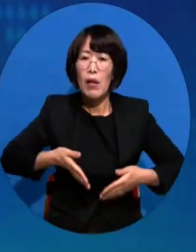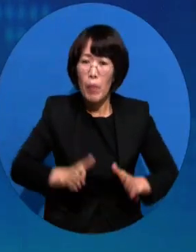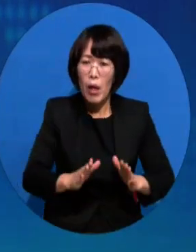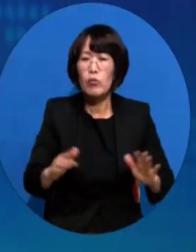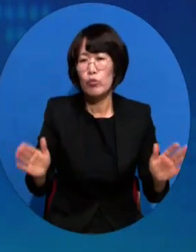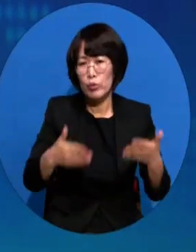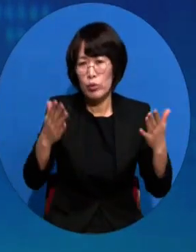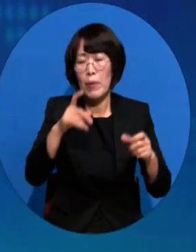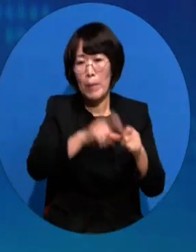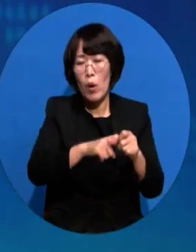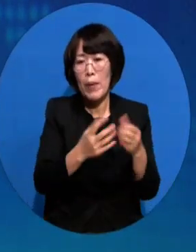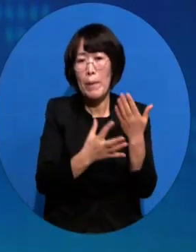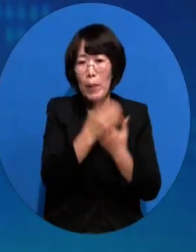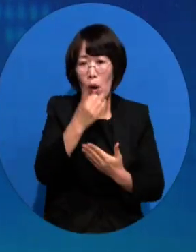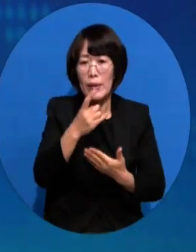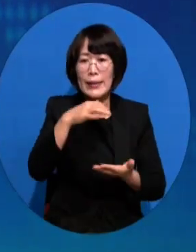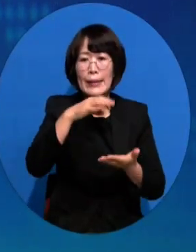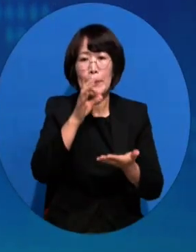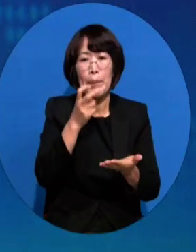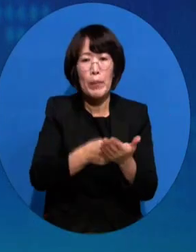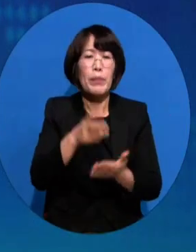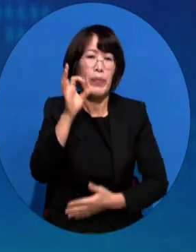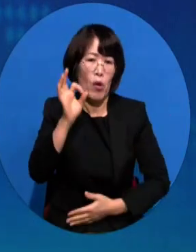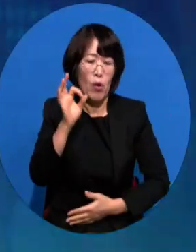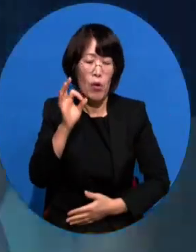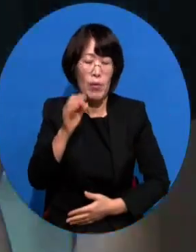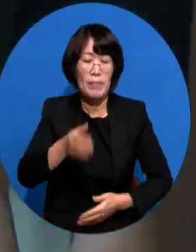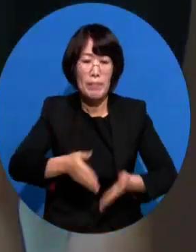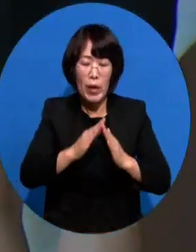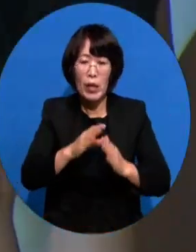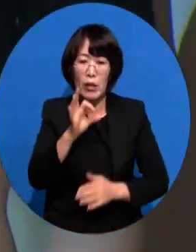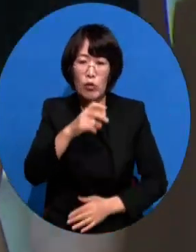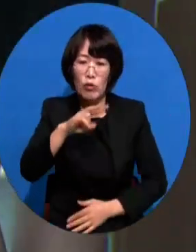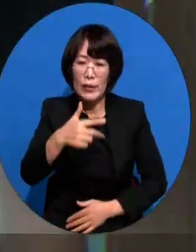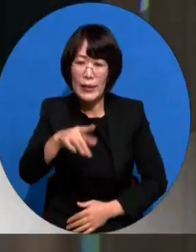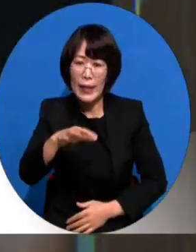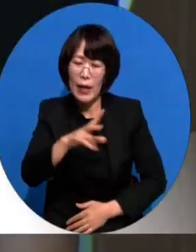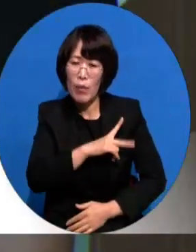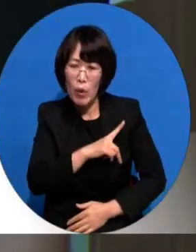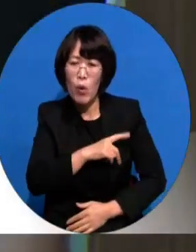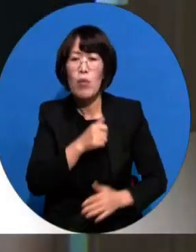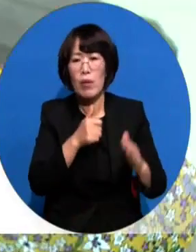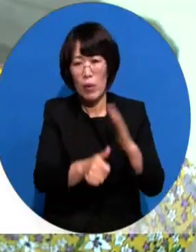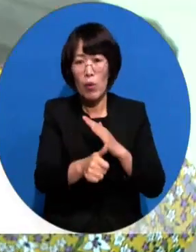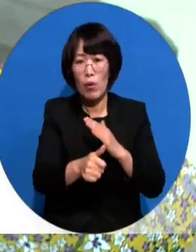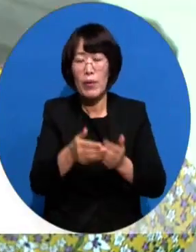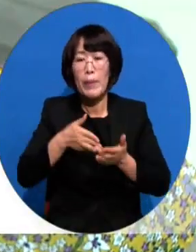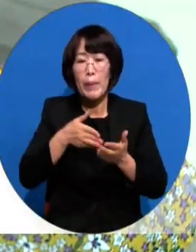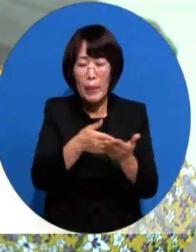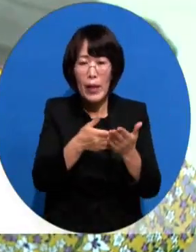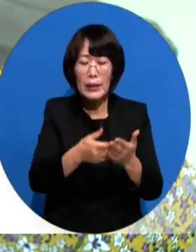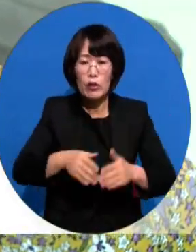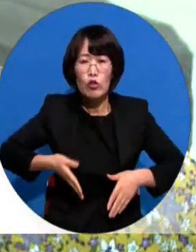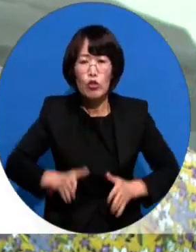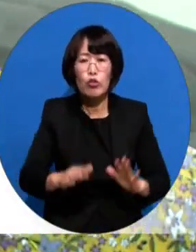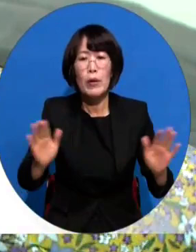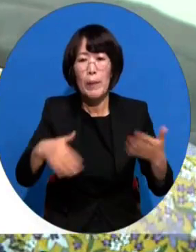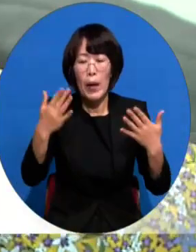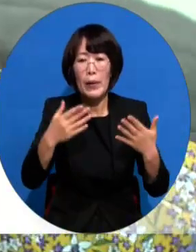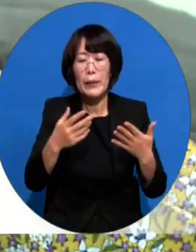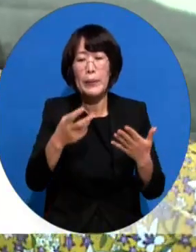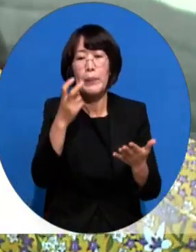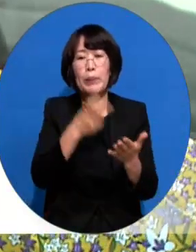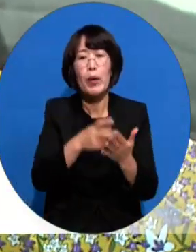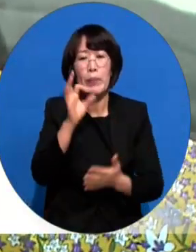출산을 장려하기 위한 패키지의 10법이 발휘되었습니다 윤재가 국회의원이 대표 발의한 출산장료 패키지